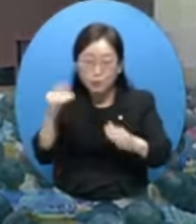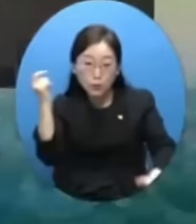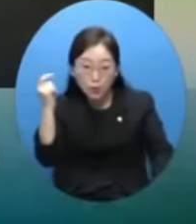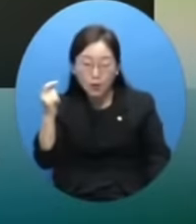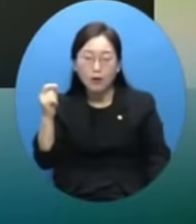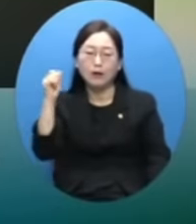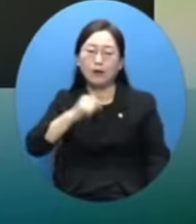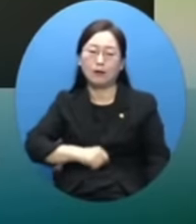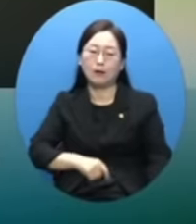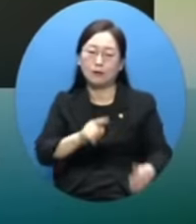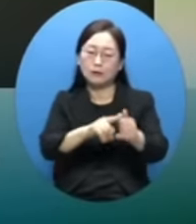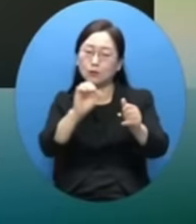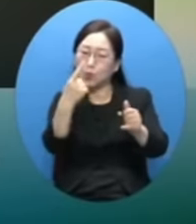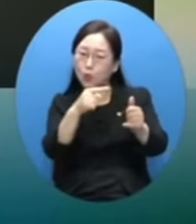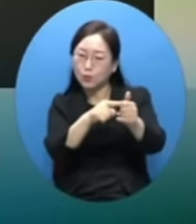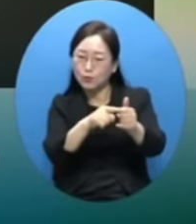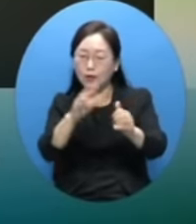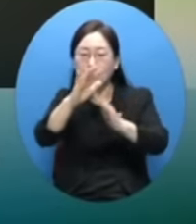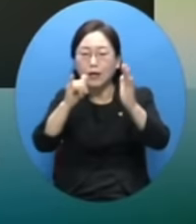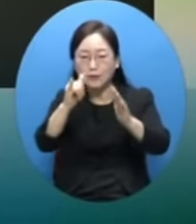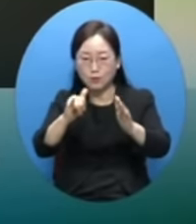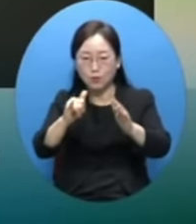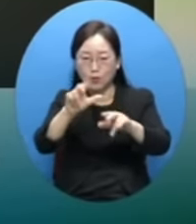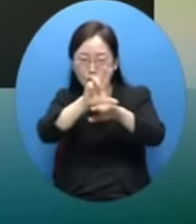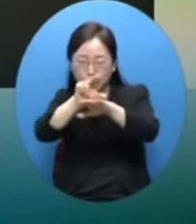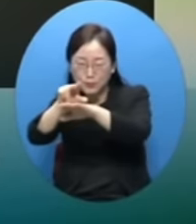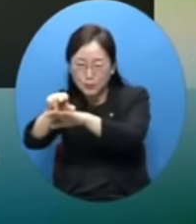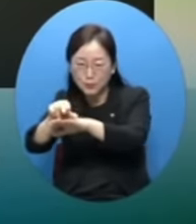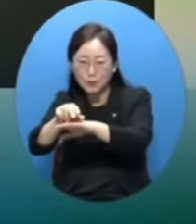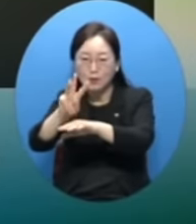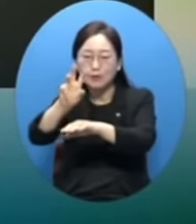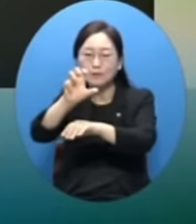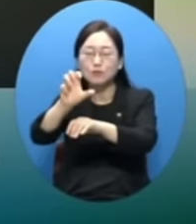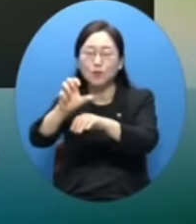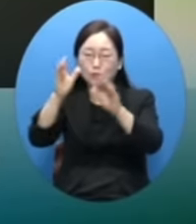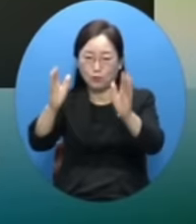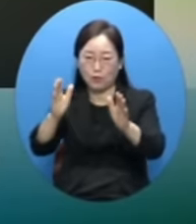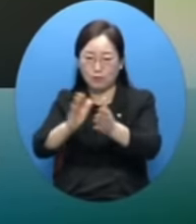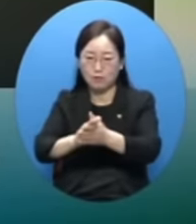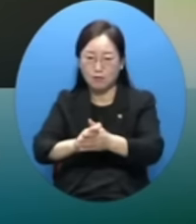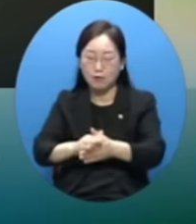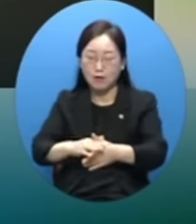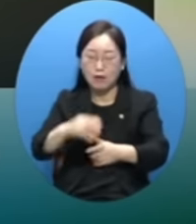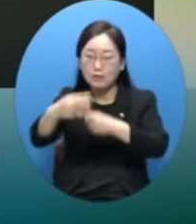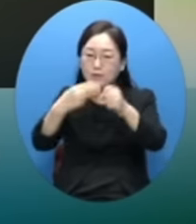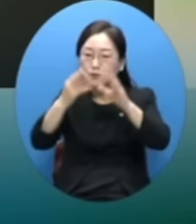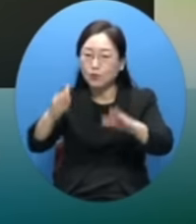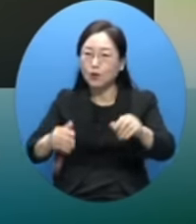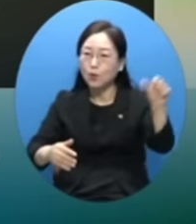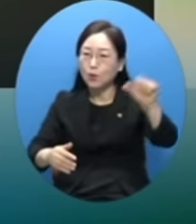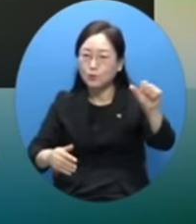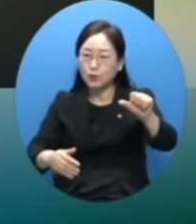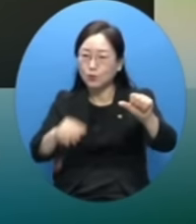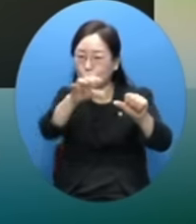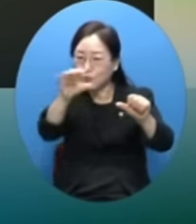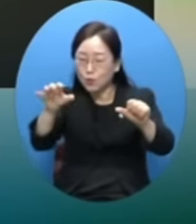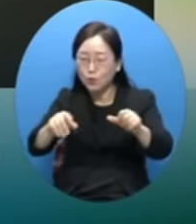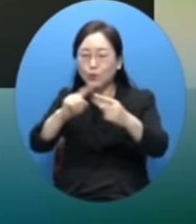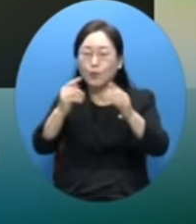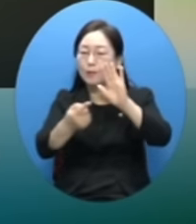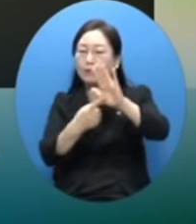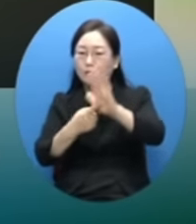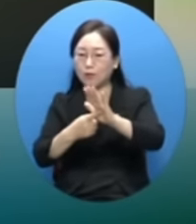35분짜리 다큐멘터리 영화로 만들어서 3년 동안 5천여 교회에서 방영을 해가지고 162만 달러의 청소년